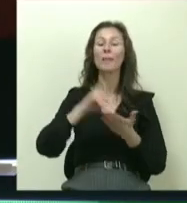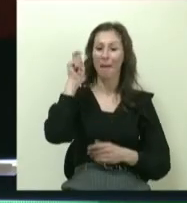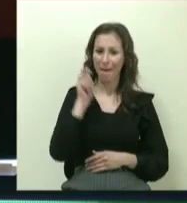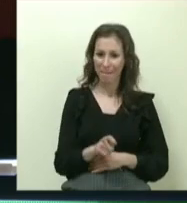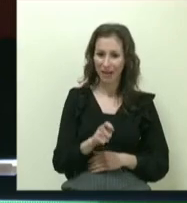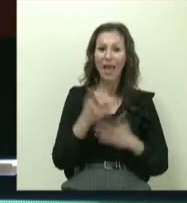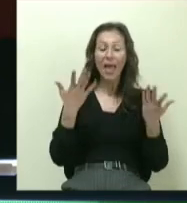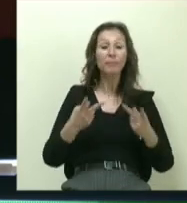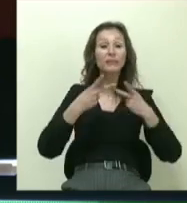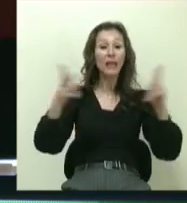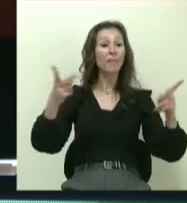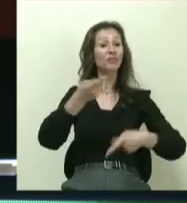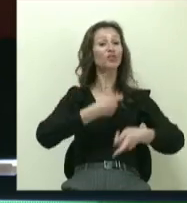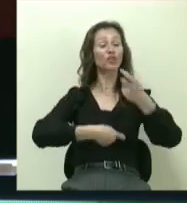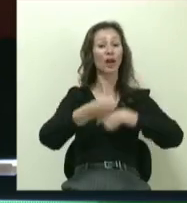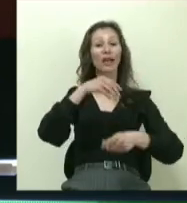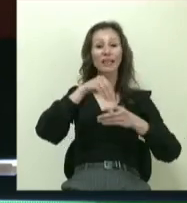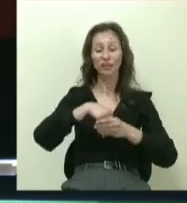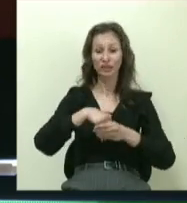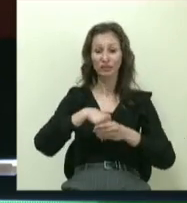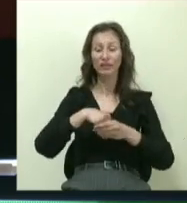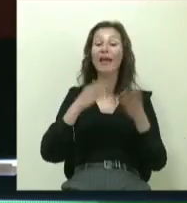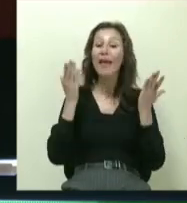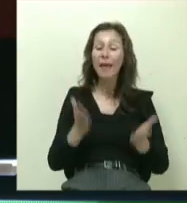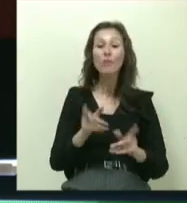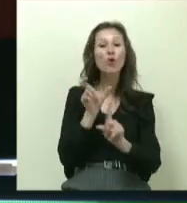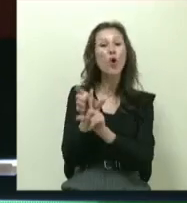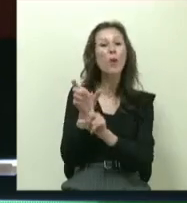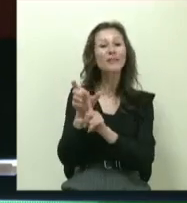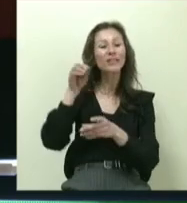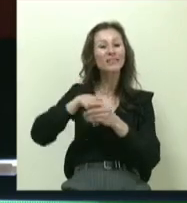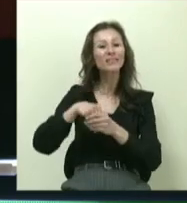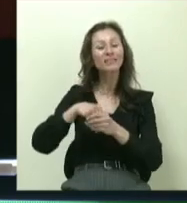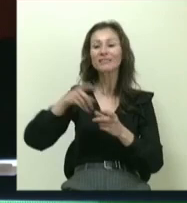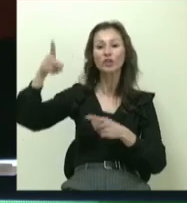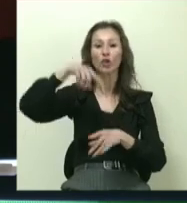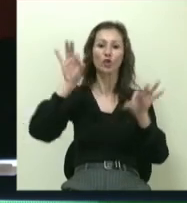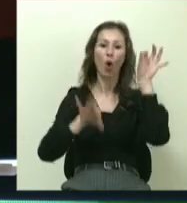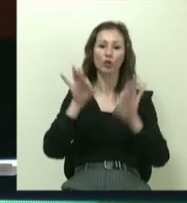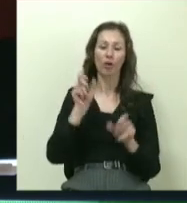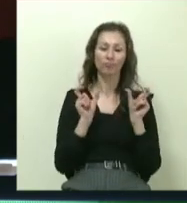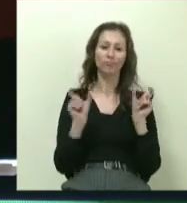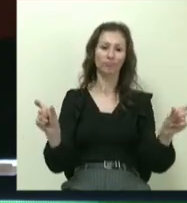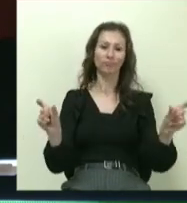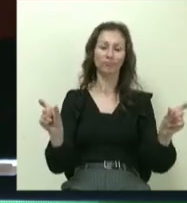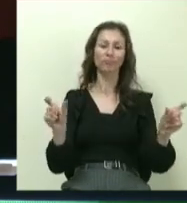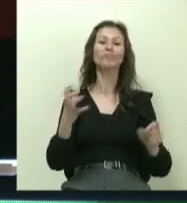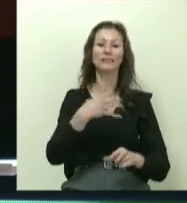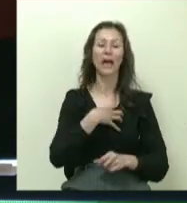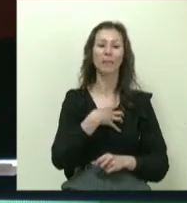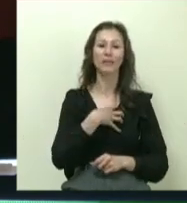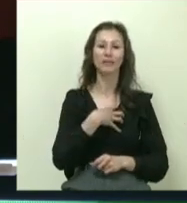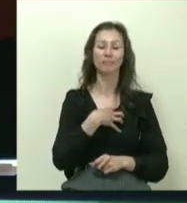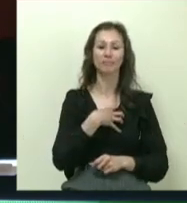hem serbest ticaret çığırtkanlarını hem de korumacılık tellallarını kontrol altına alma potansiyeline